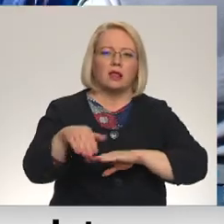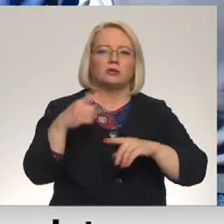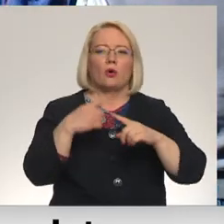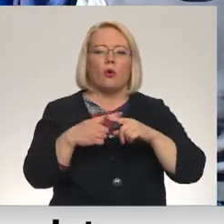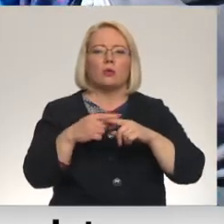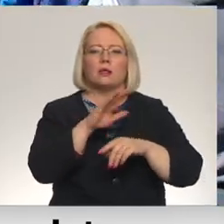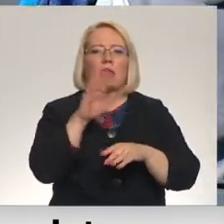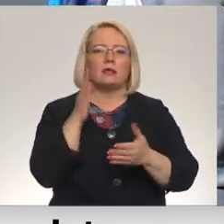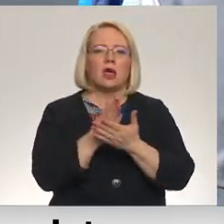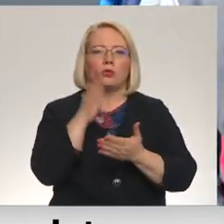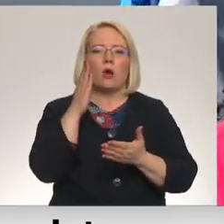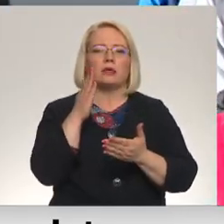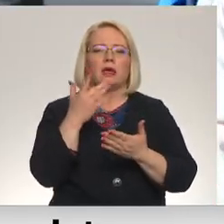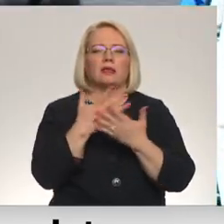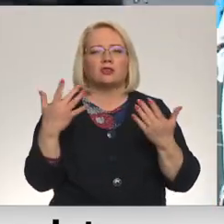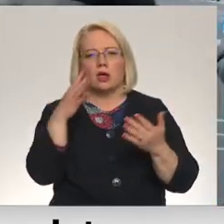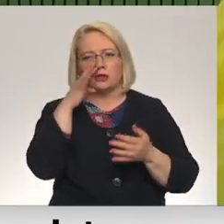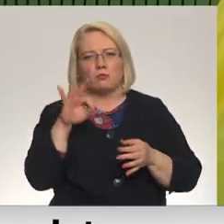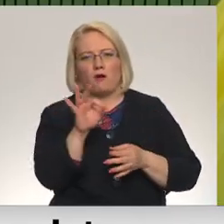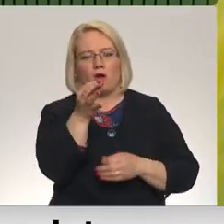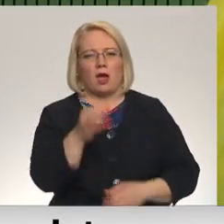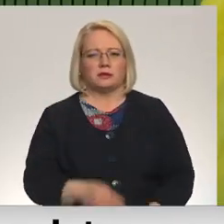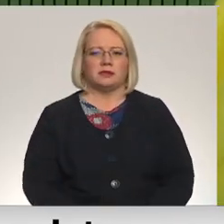lai nenotiktu provokācijas.